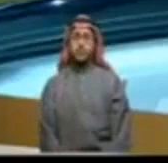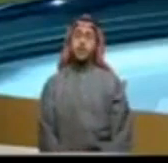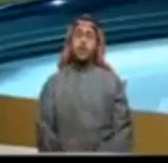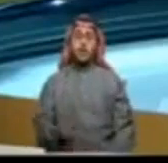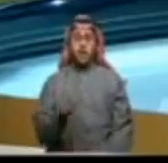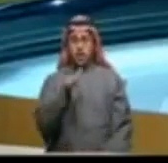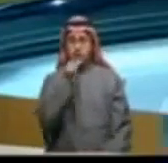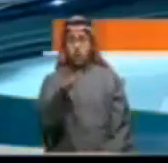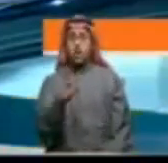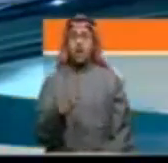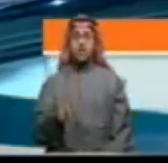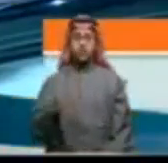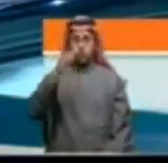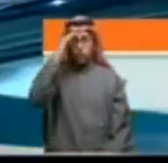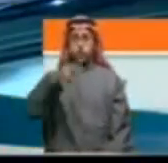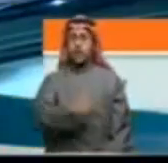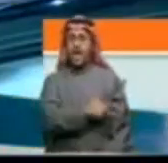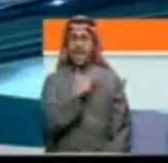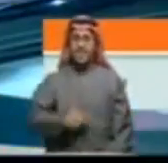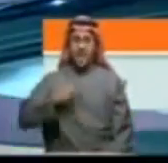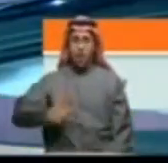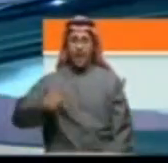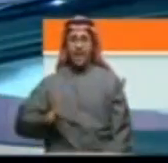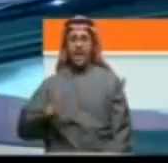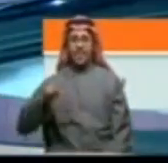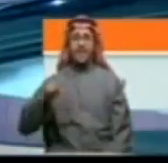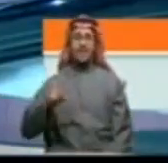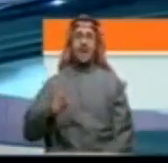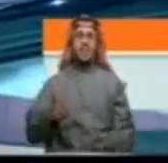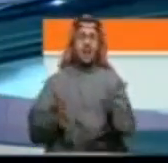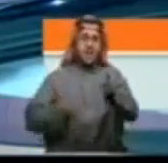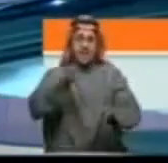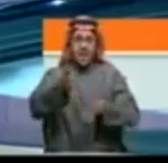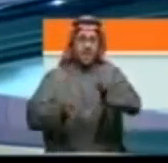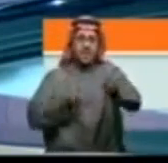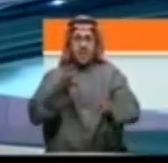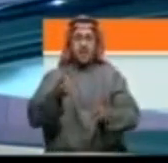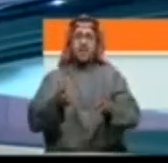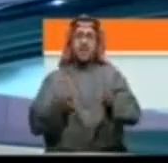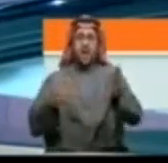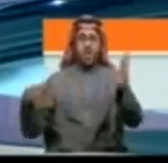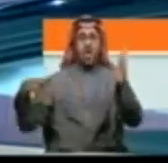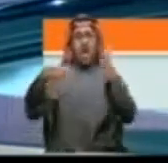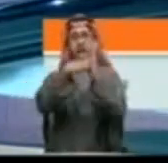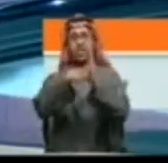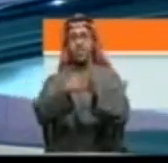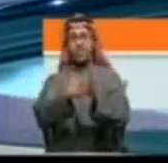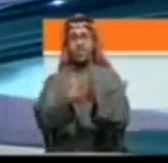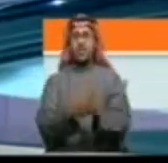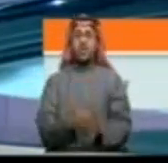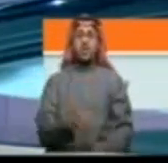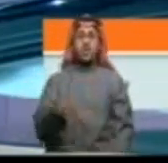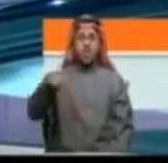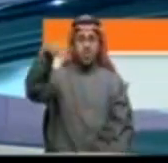قالت الشرطة الدنماركية إن عدد القتلى في حادث القطار الذي وقع فوق جسر يربط جزيرتين ارتفع إلى